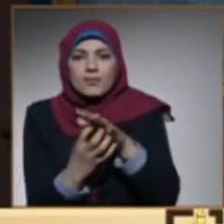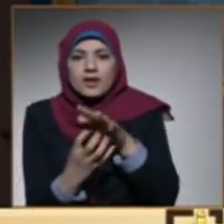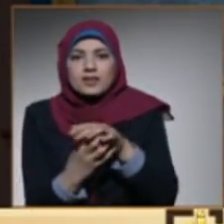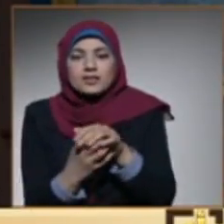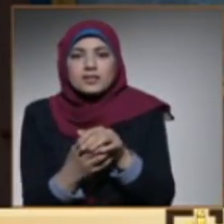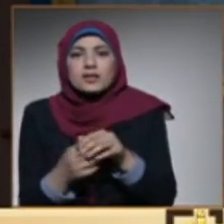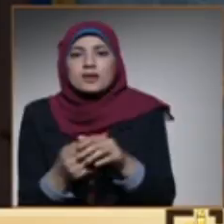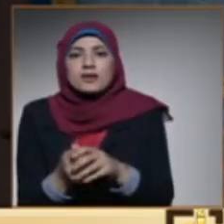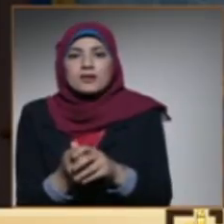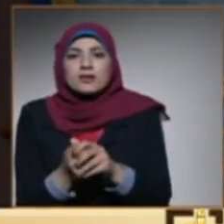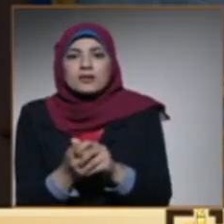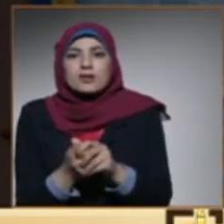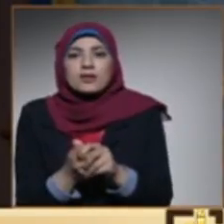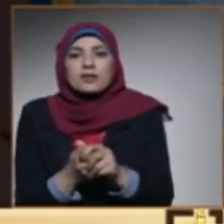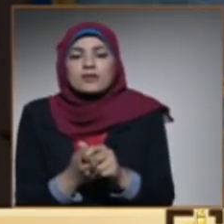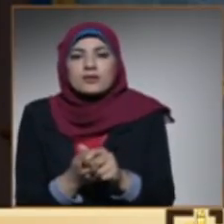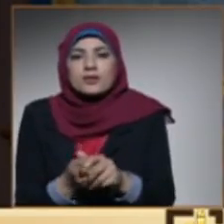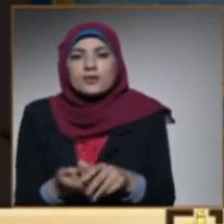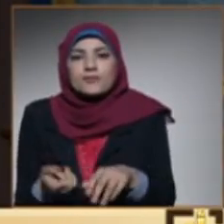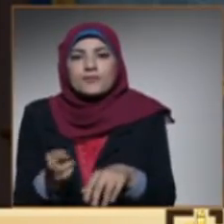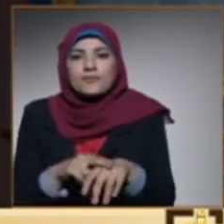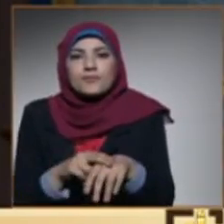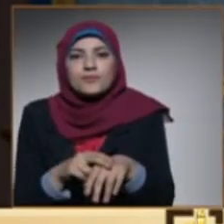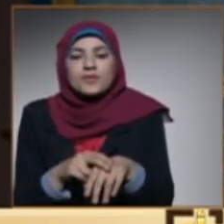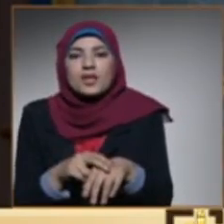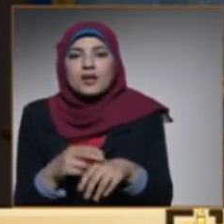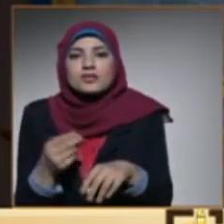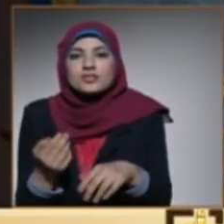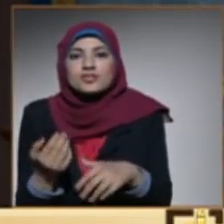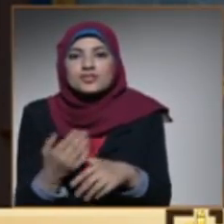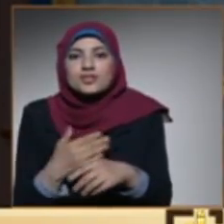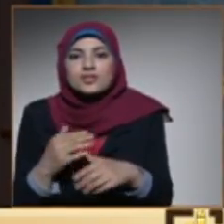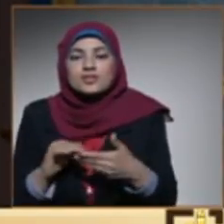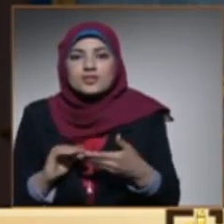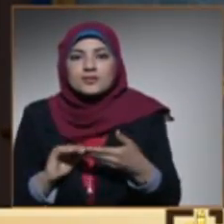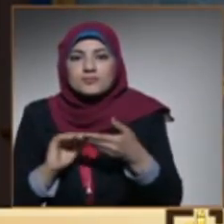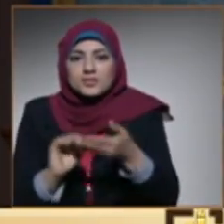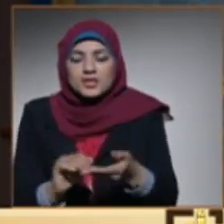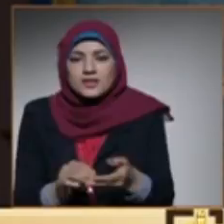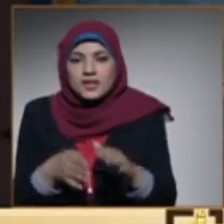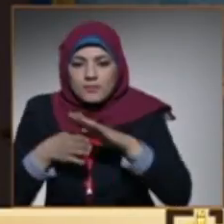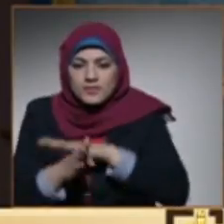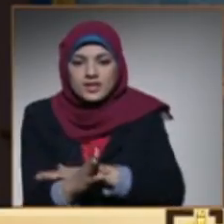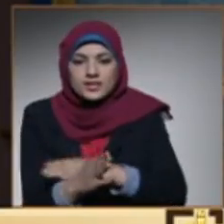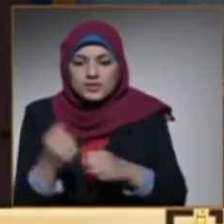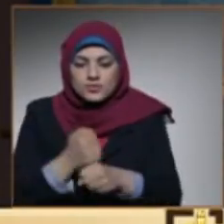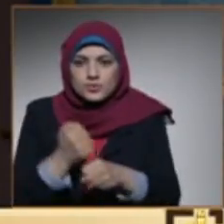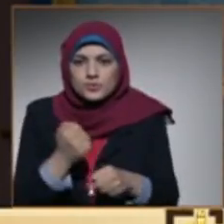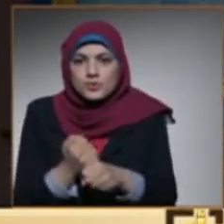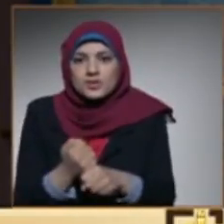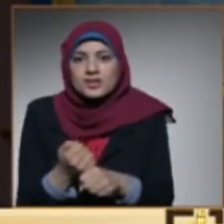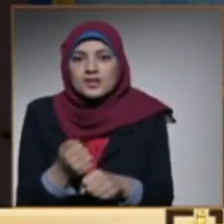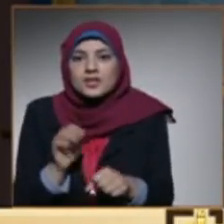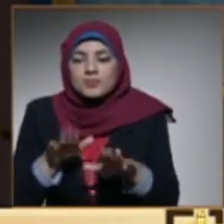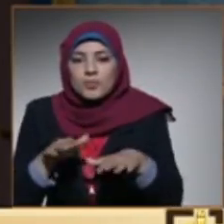باللغه ديت وان هو يدربهم عليها علشان خاطر لما بعد كده يتعينوا في المدارس بتاعت ذوي الاحتياجات الخاصه يبقوا